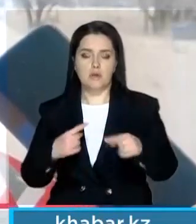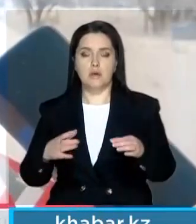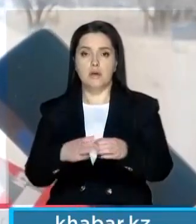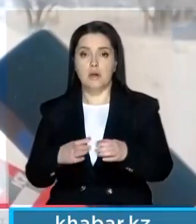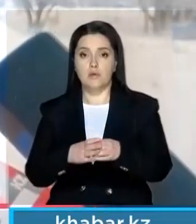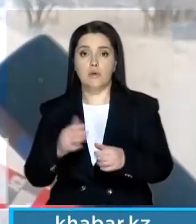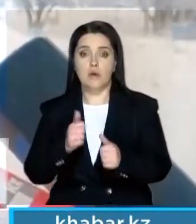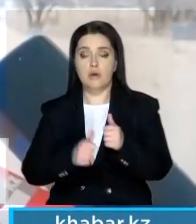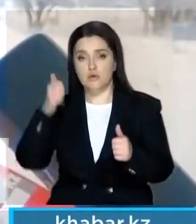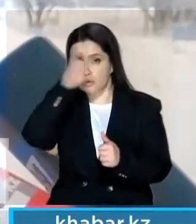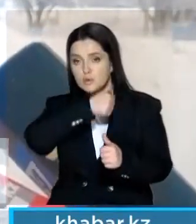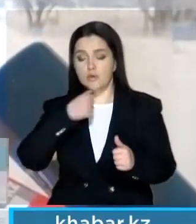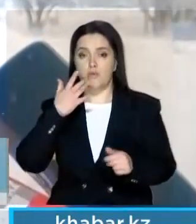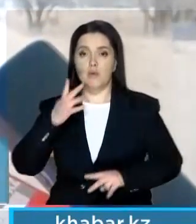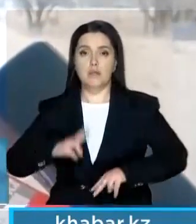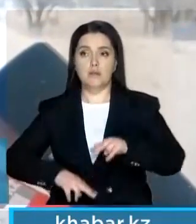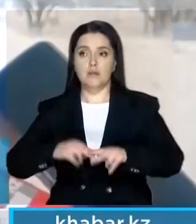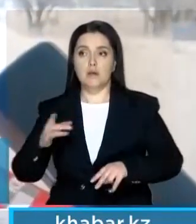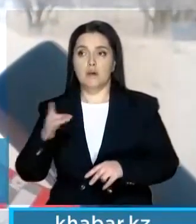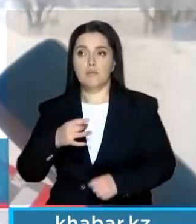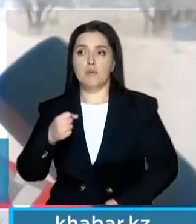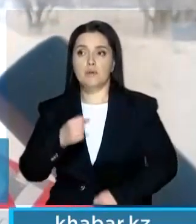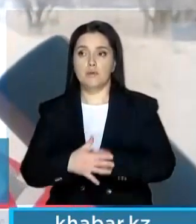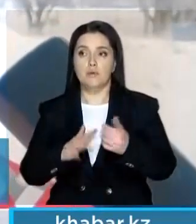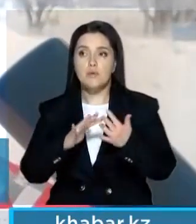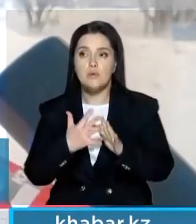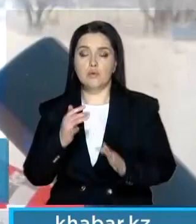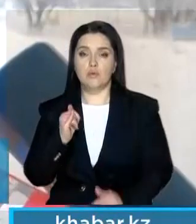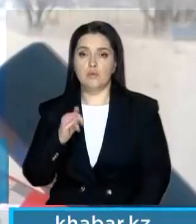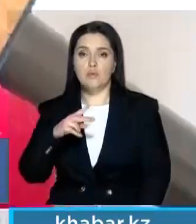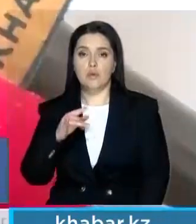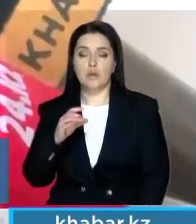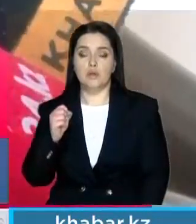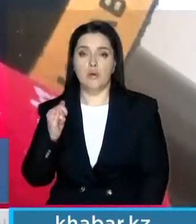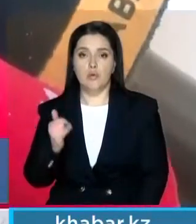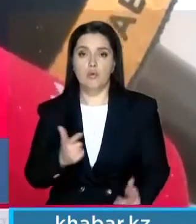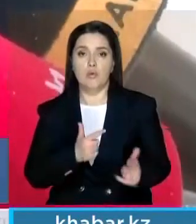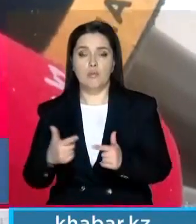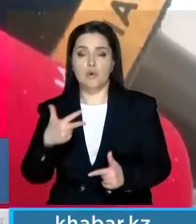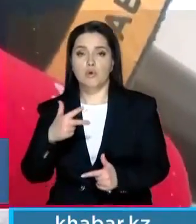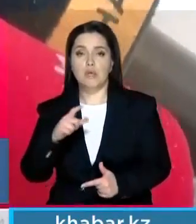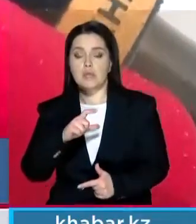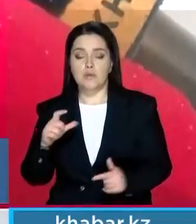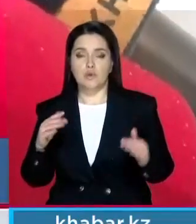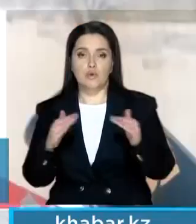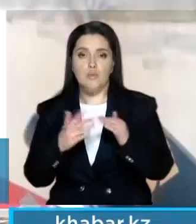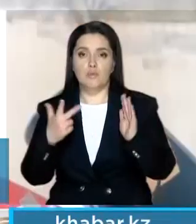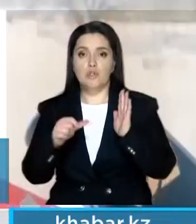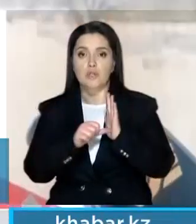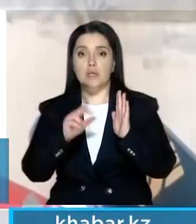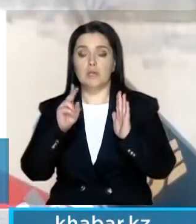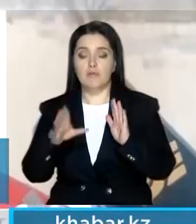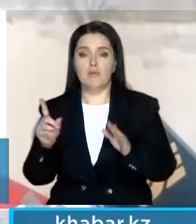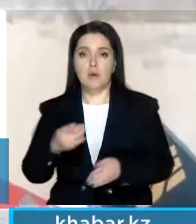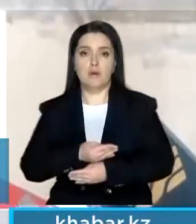ежегодно ведём строительство так в районном центре селе улытау в этом году сдадут в эксплуатацию трёхэтажный дом на 36 квартир их